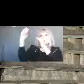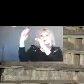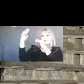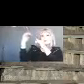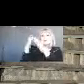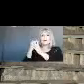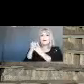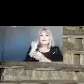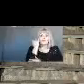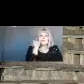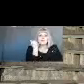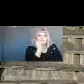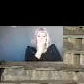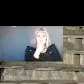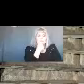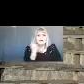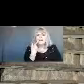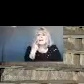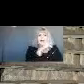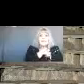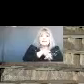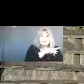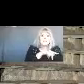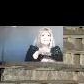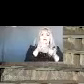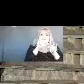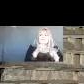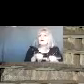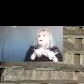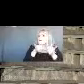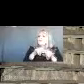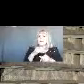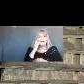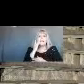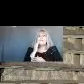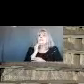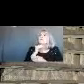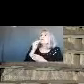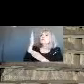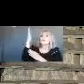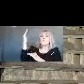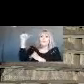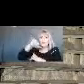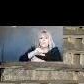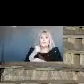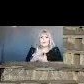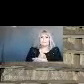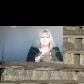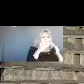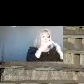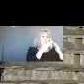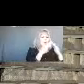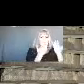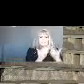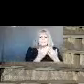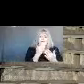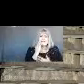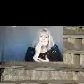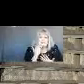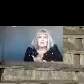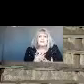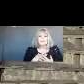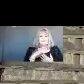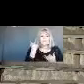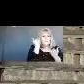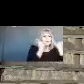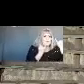het nog al die tyd gewag, wanneer gaan God terugtrek in sy huis en weer by ons woon? En terwyl al klomp